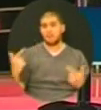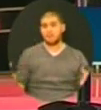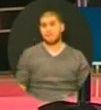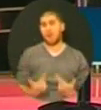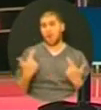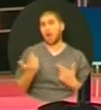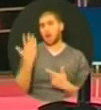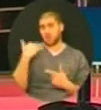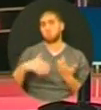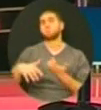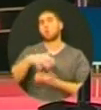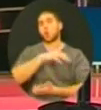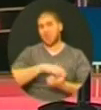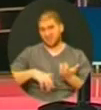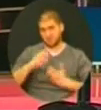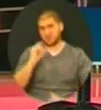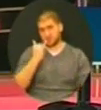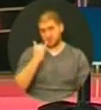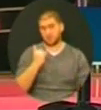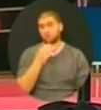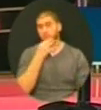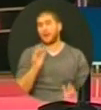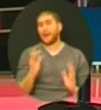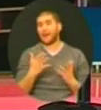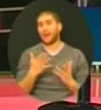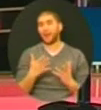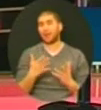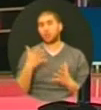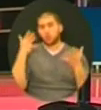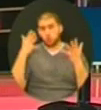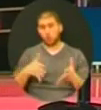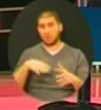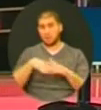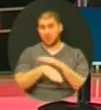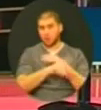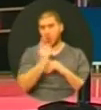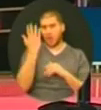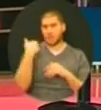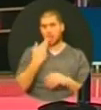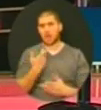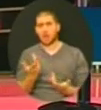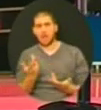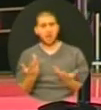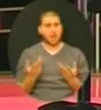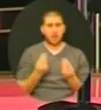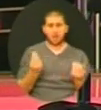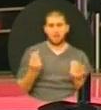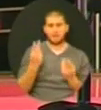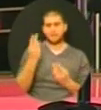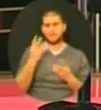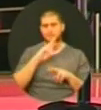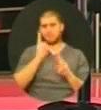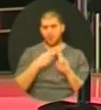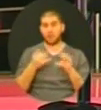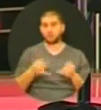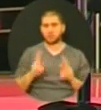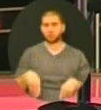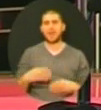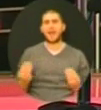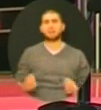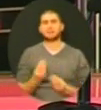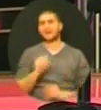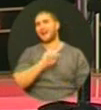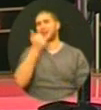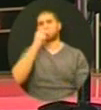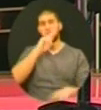אכן מורכבת, ואיך תוקפים את המנהרות הללו, לא היה אז בידינו, לא היה אז בעולם. היום יש בידינו את האמצעים